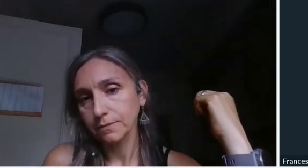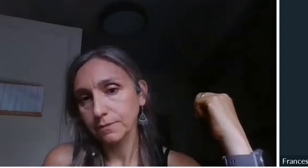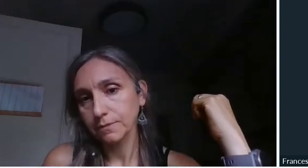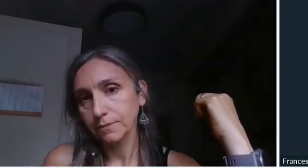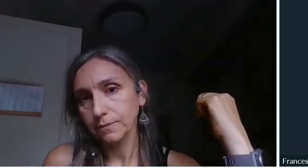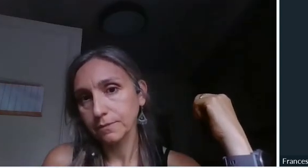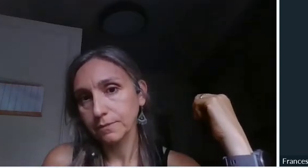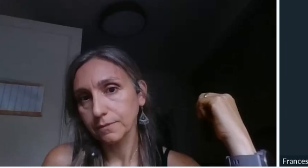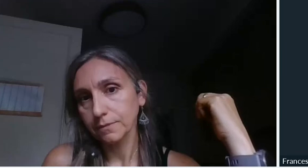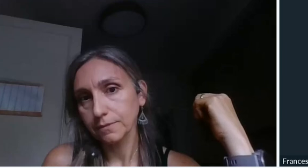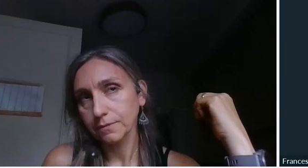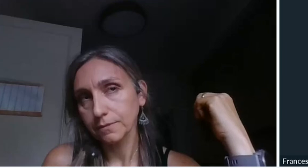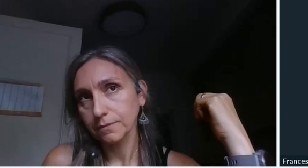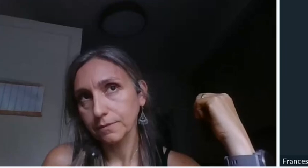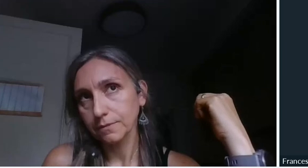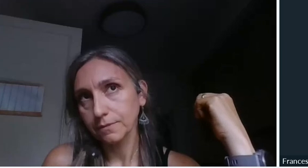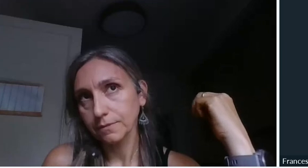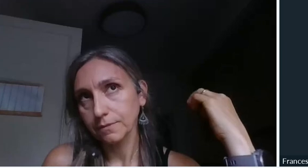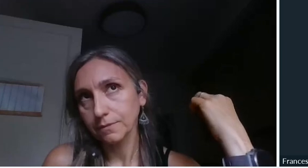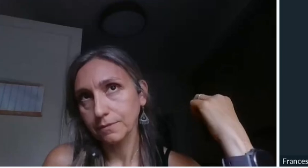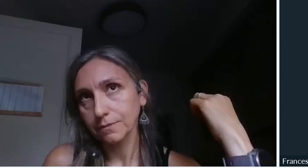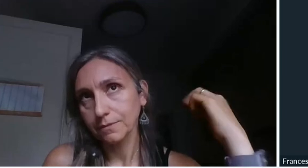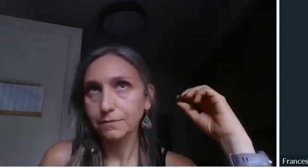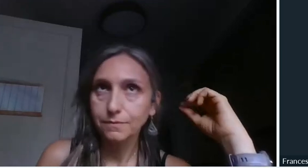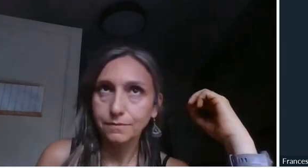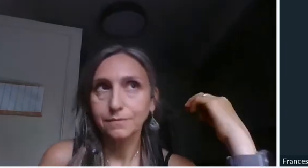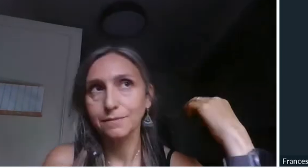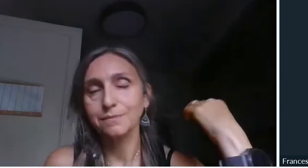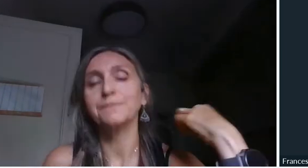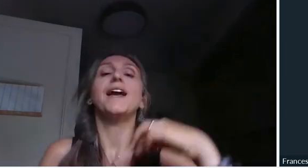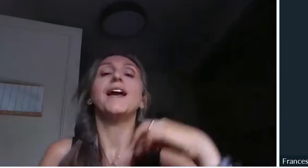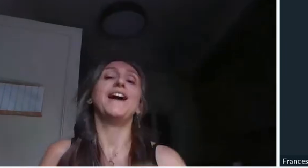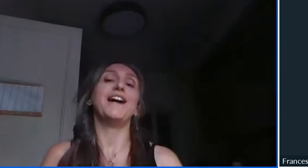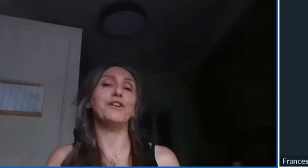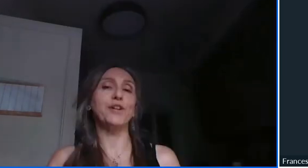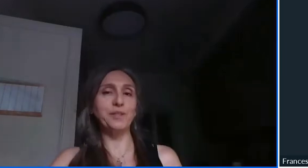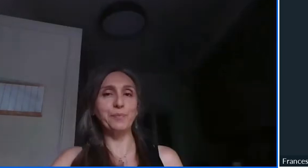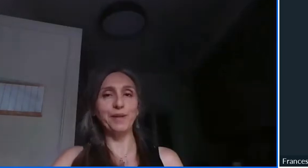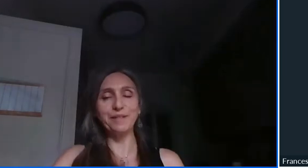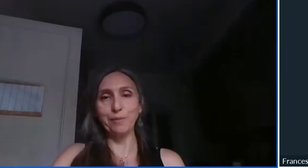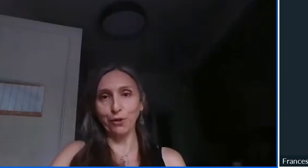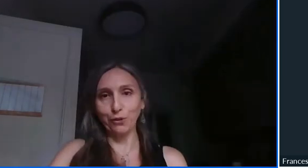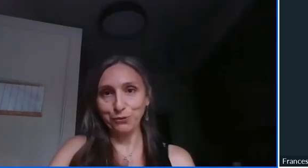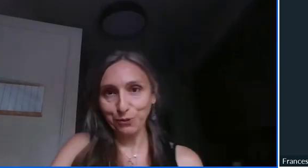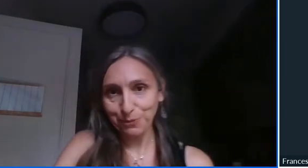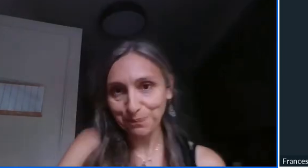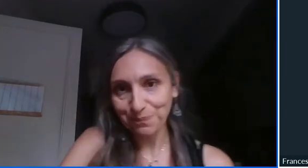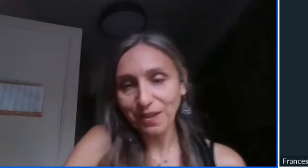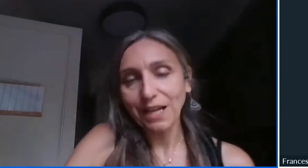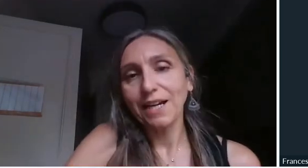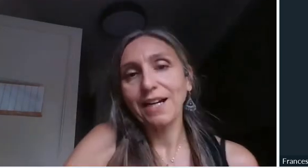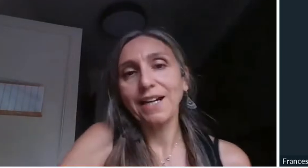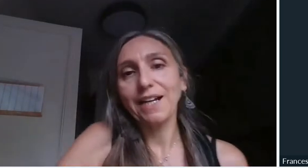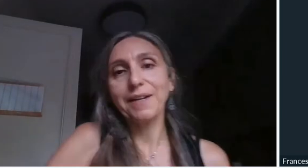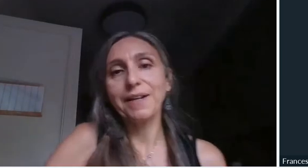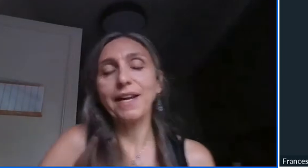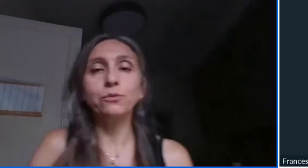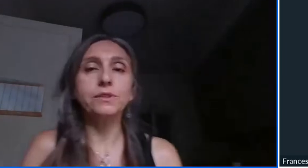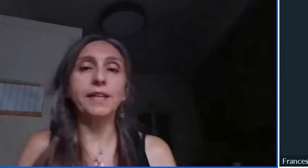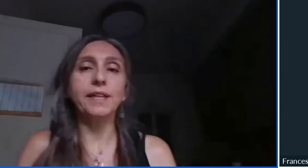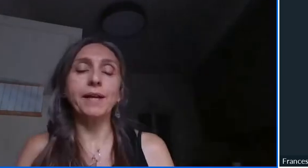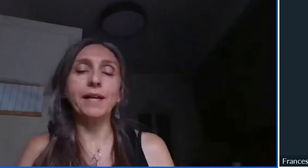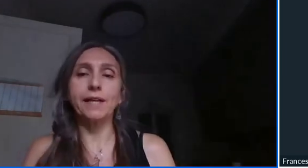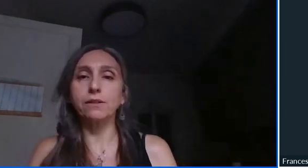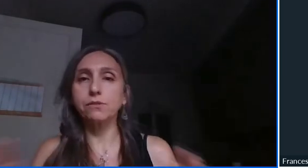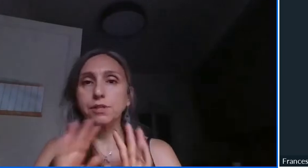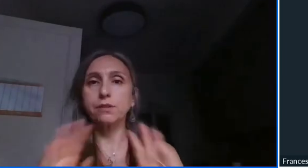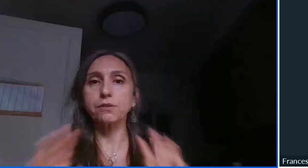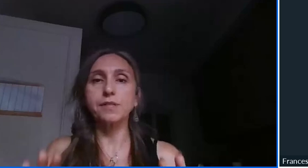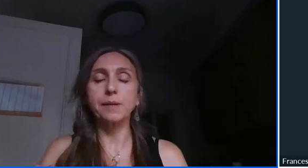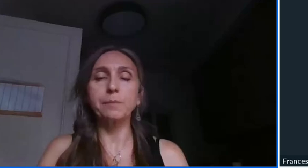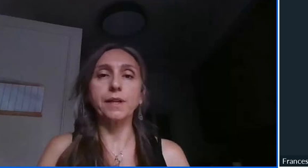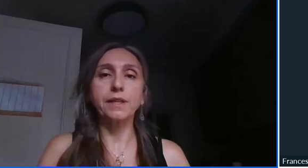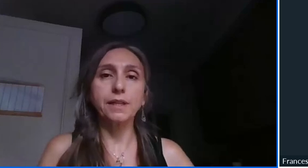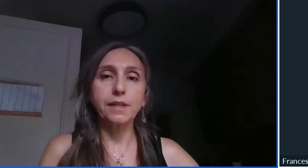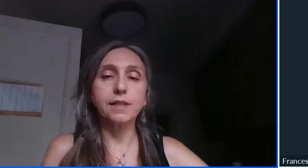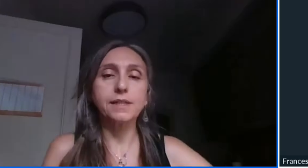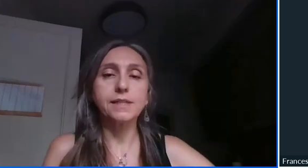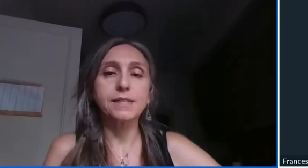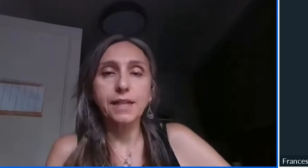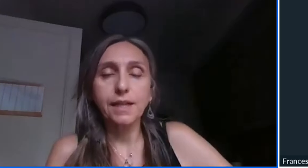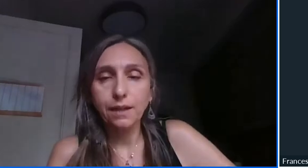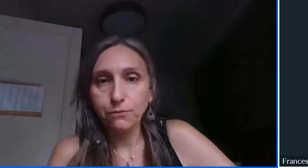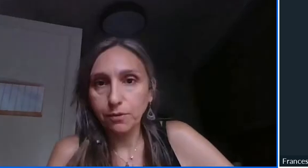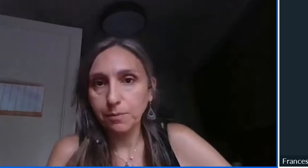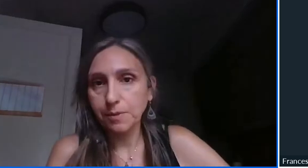il committente quindi non potrebbe opporsi. Allora, dipende molto. È un tema che consiglio sempre